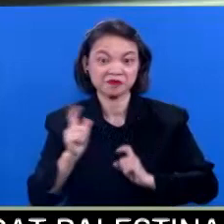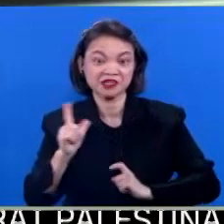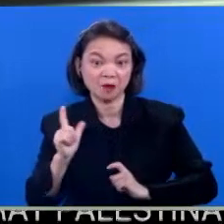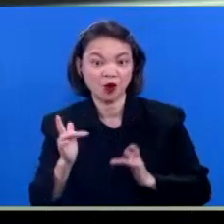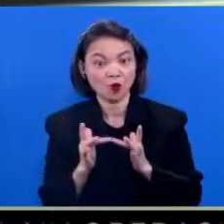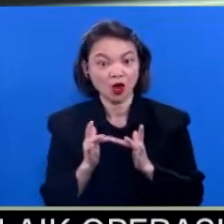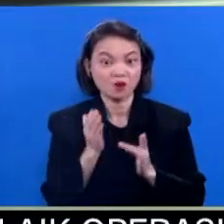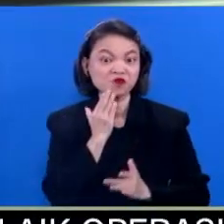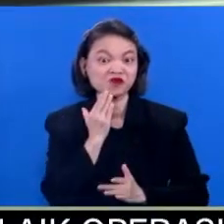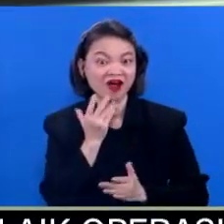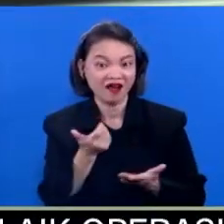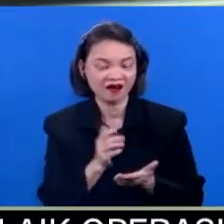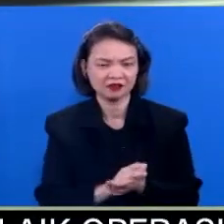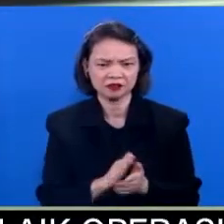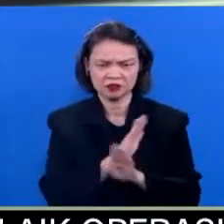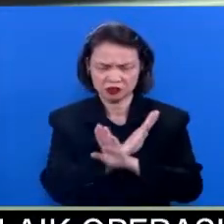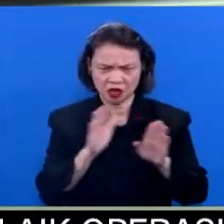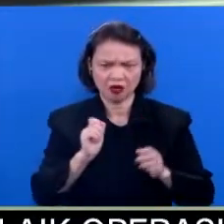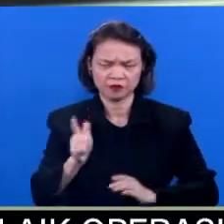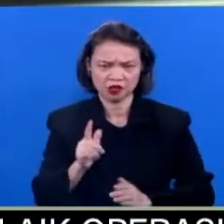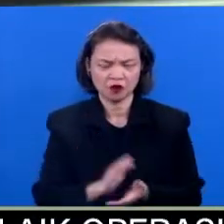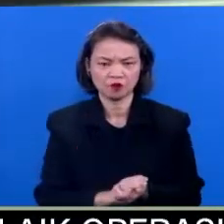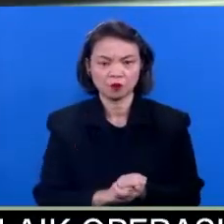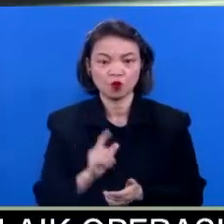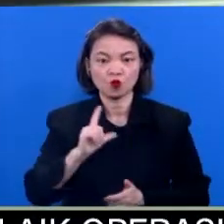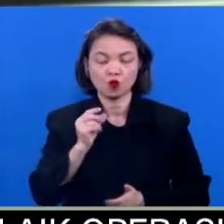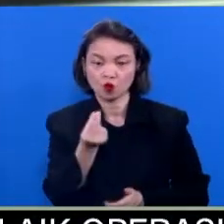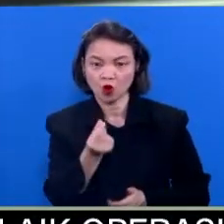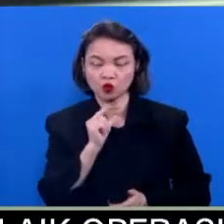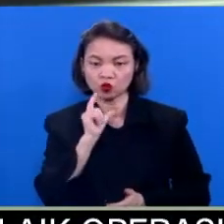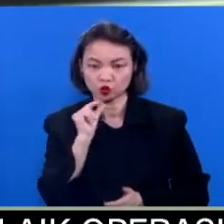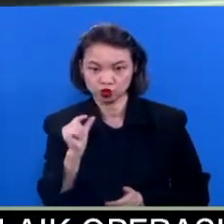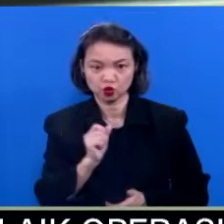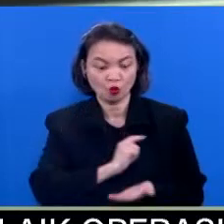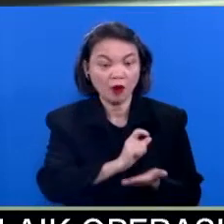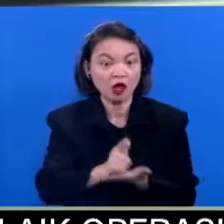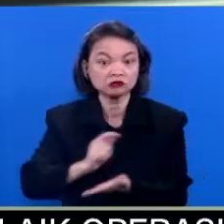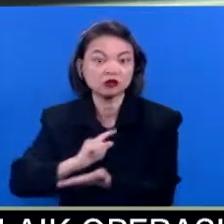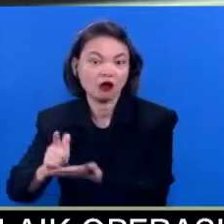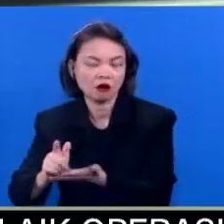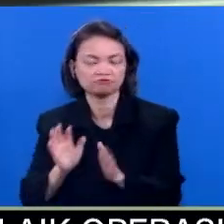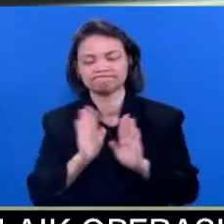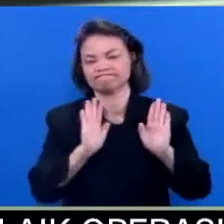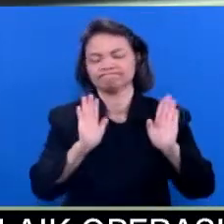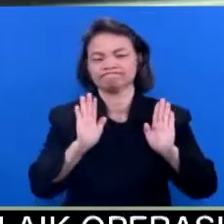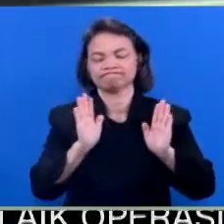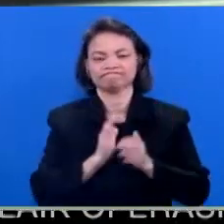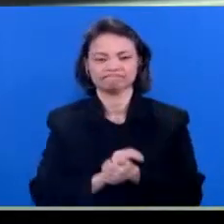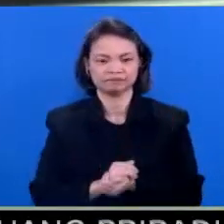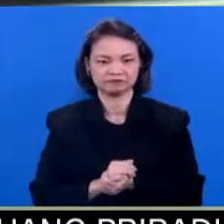mungkin, jangan meminjam uang untuk kebutuhan konsumtif. Tim Liputan CNN Indonesia, Bandung, Jawa Barat.